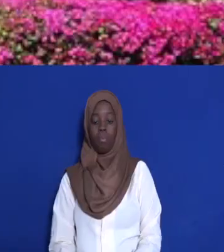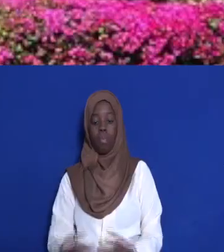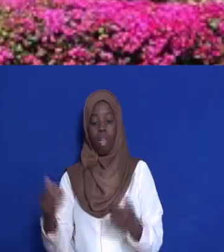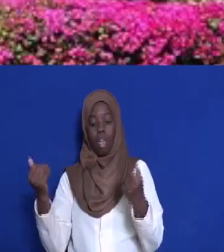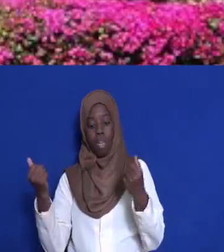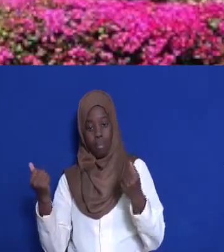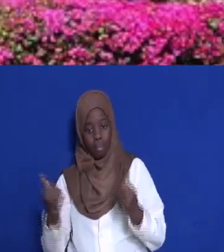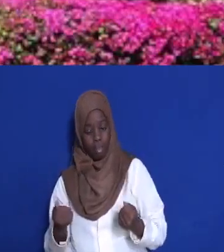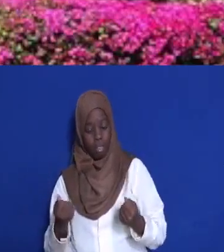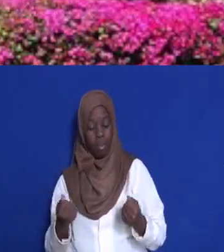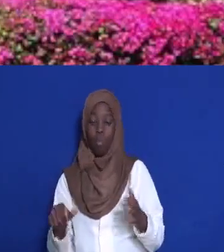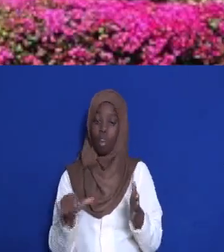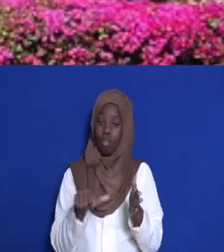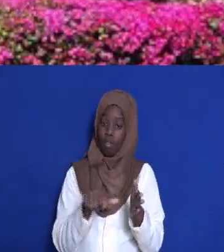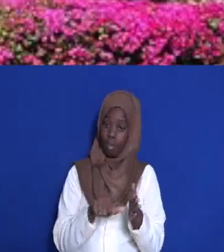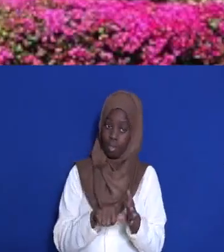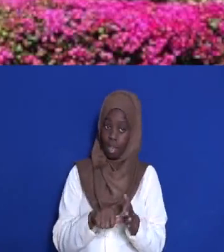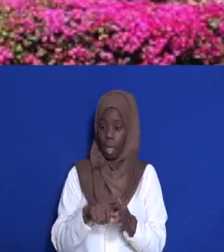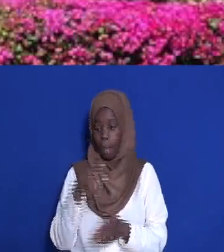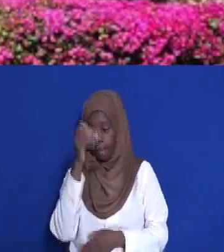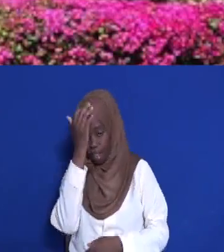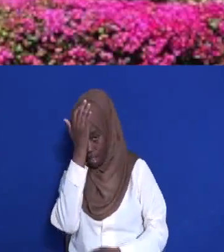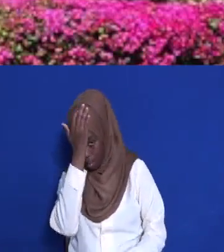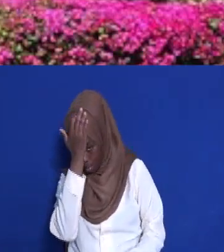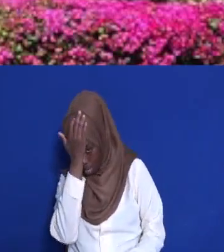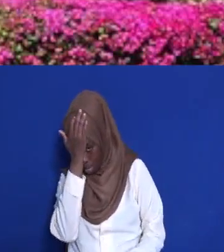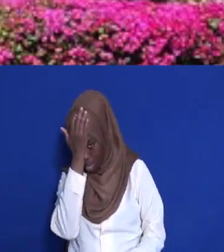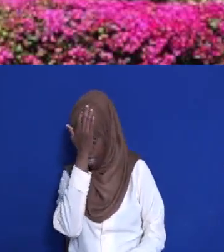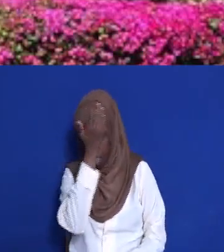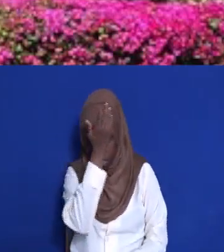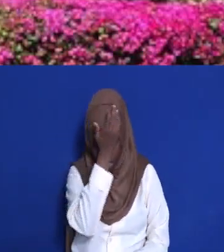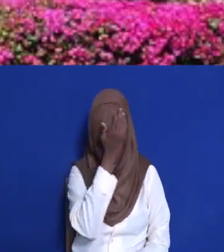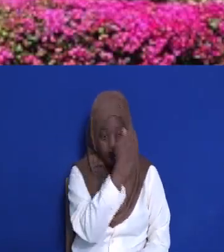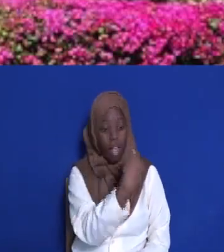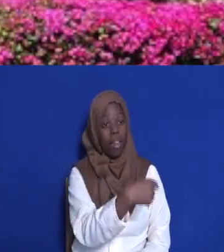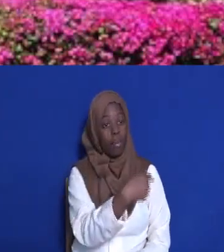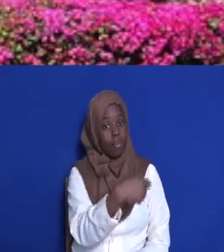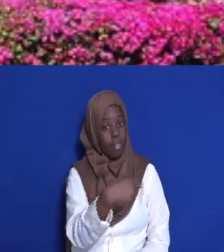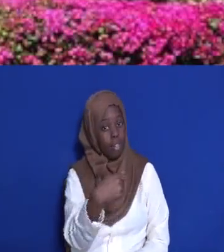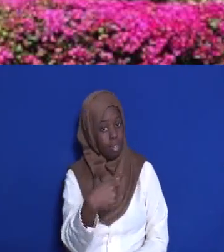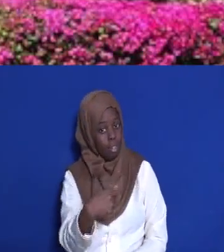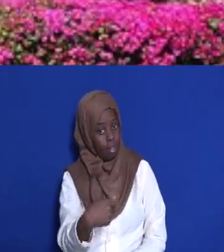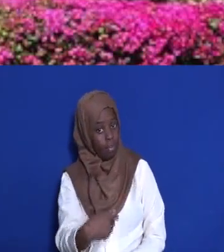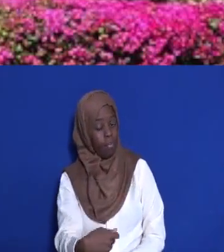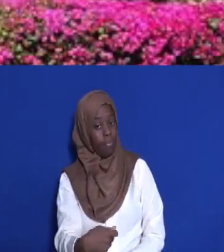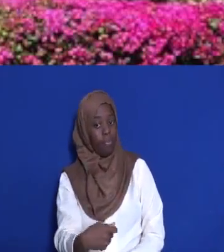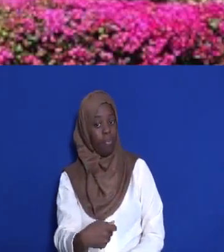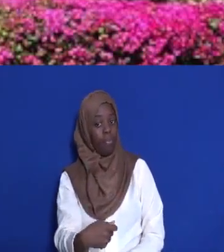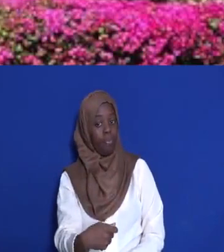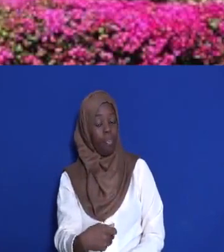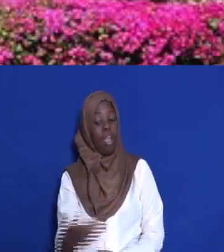Hamjambo wanafunzi, marhaba, cheche, wa alaikum